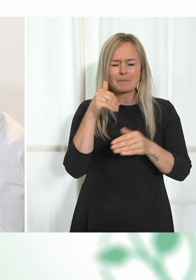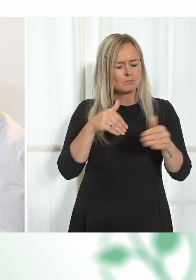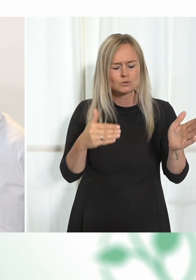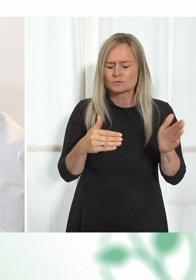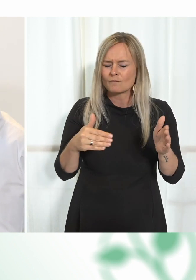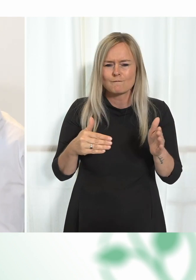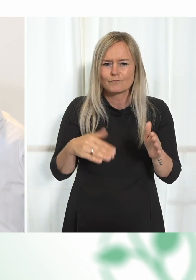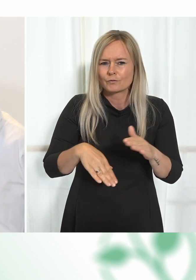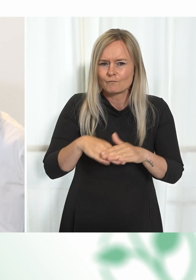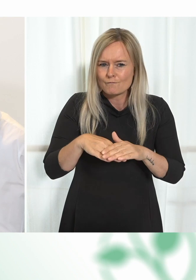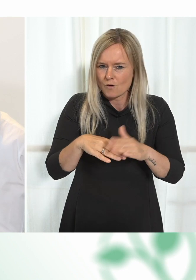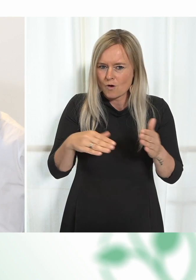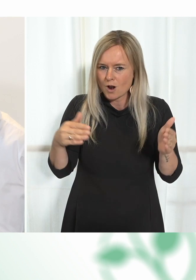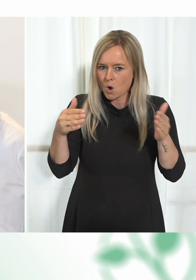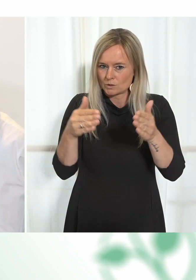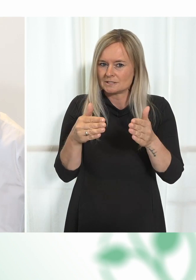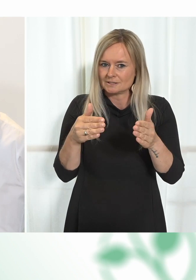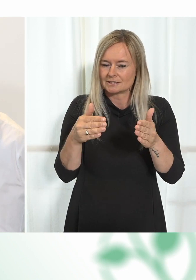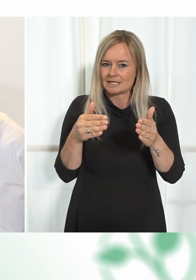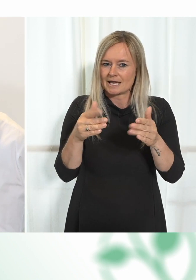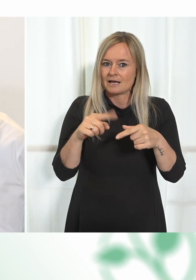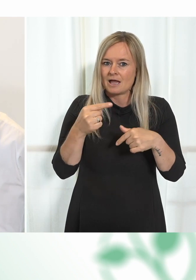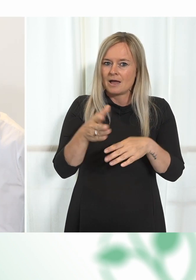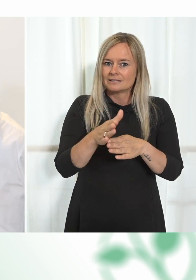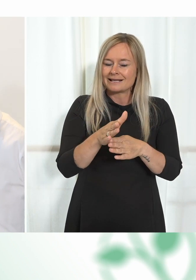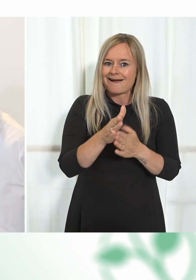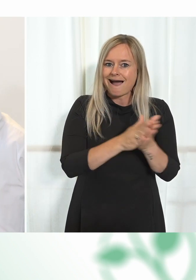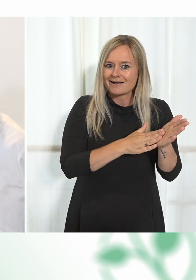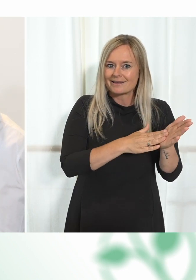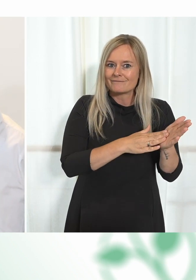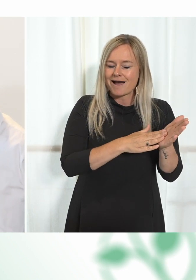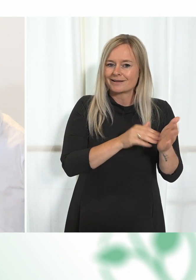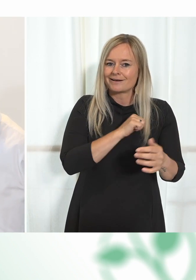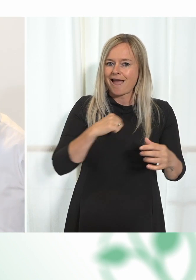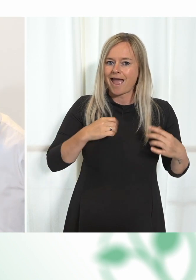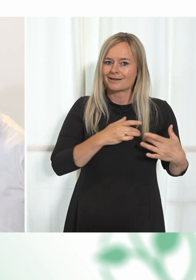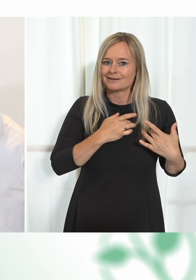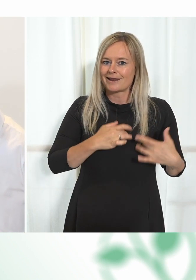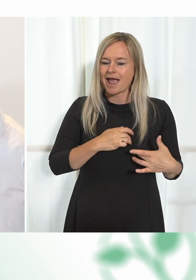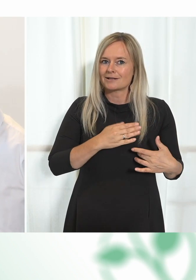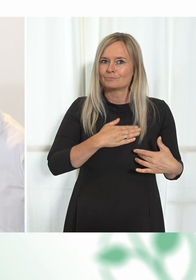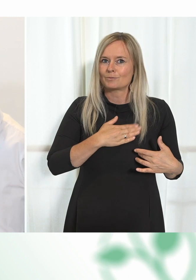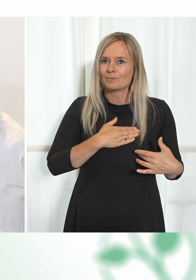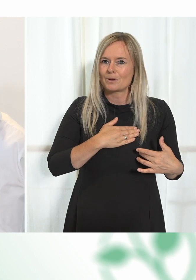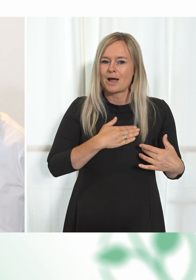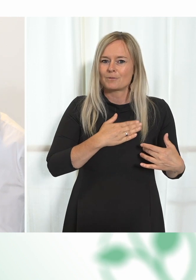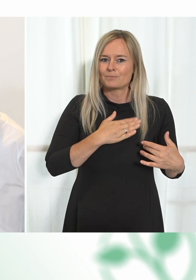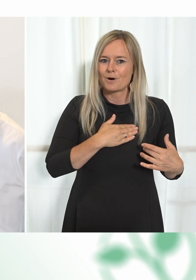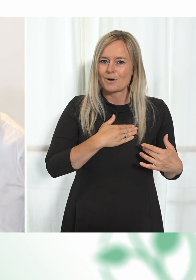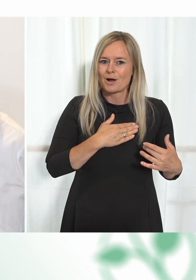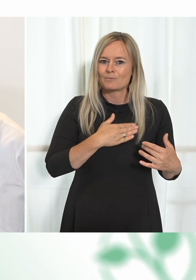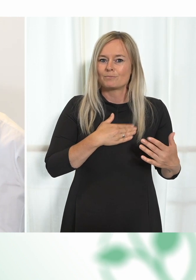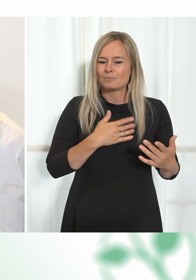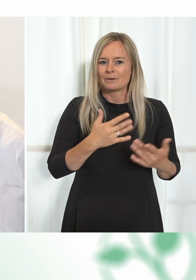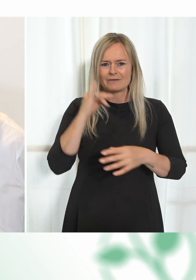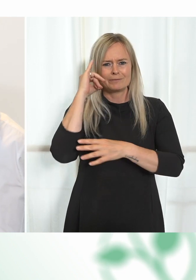konzentrieren. Es hat aber dann begonnen, dass ich meinen eigenen Herzschlag gehört habe. Also ich habe dann gesagt, ich höre in meinem